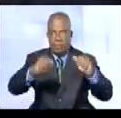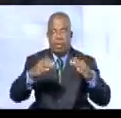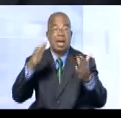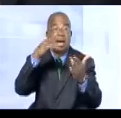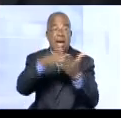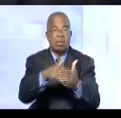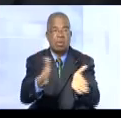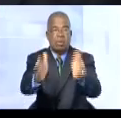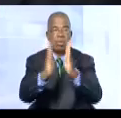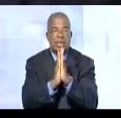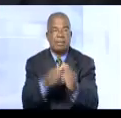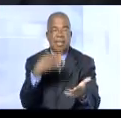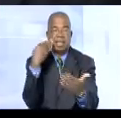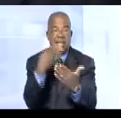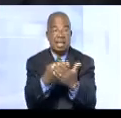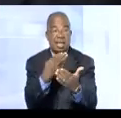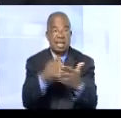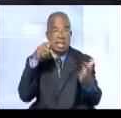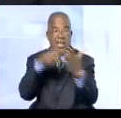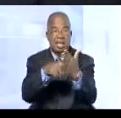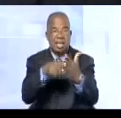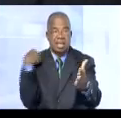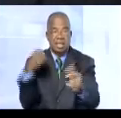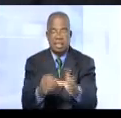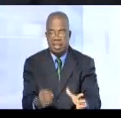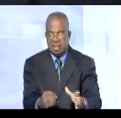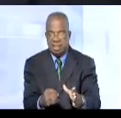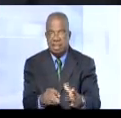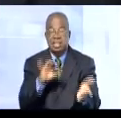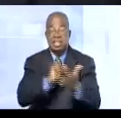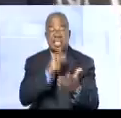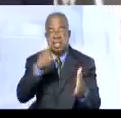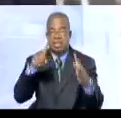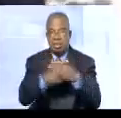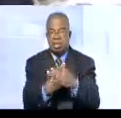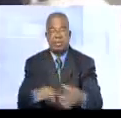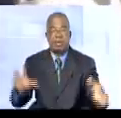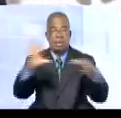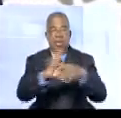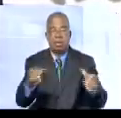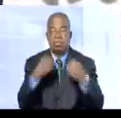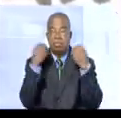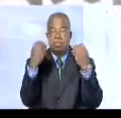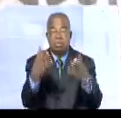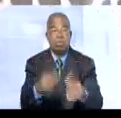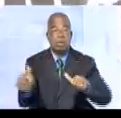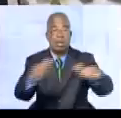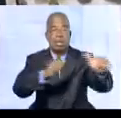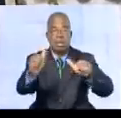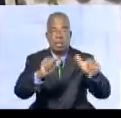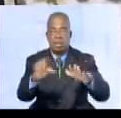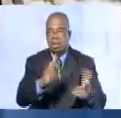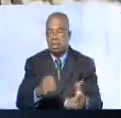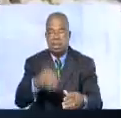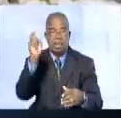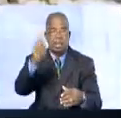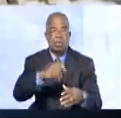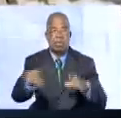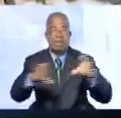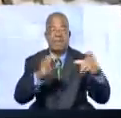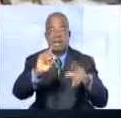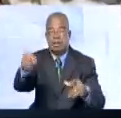la capacité d'absorption et d'utilisation donc de ces lignes de crédit. Je crois que c'est le début d'une grande coopération. Plusieurs secteurs d'activité sont donc concernés et le